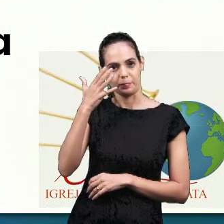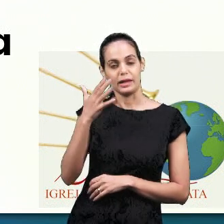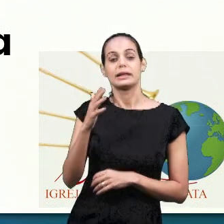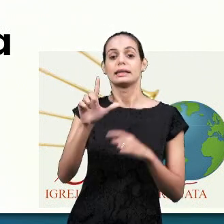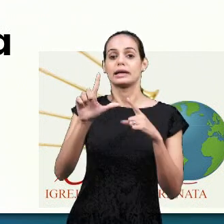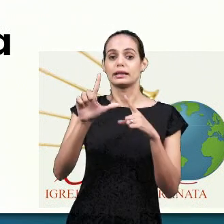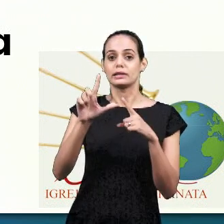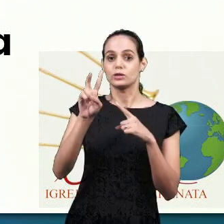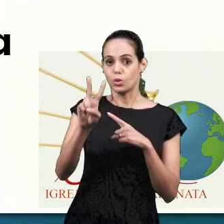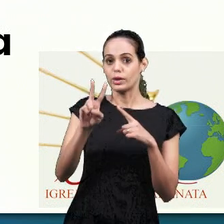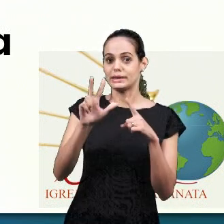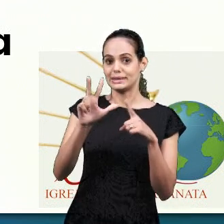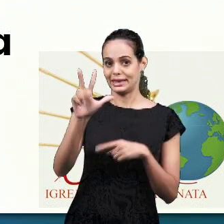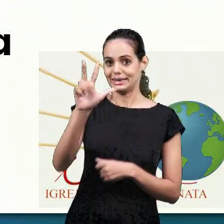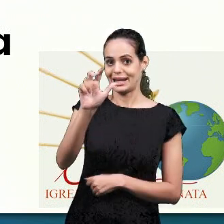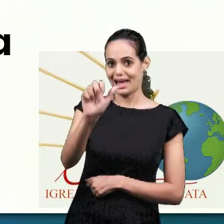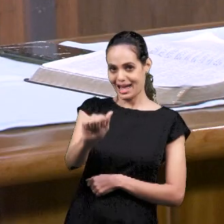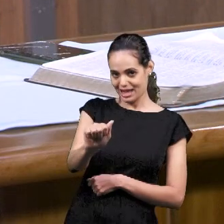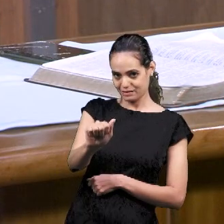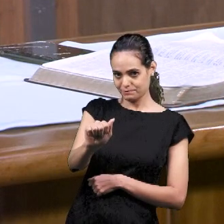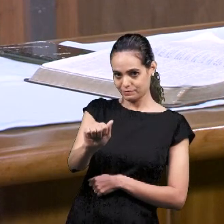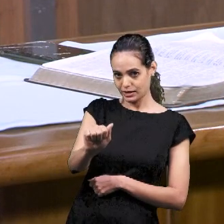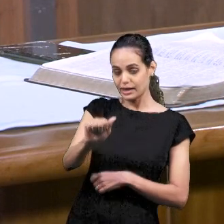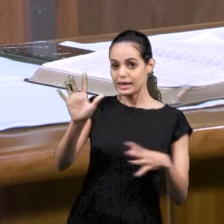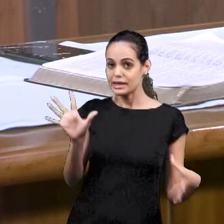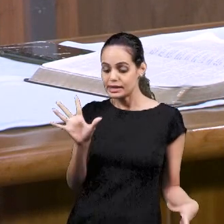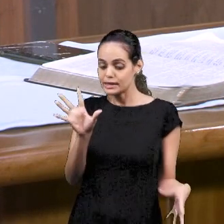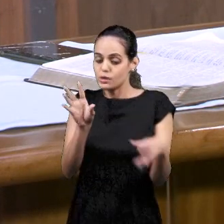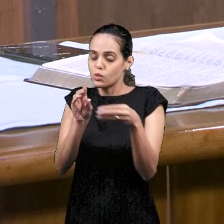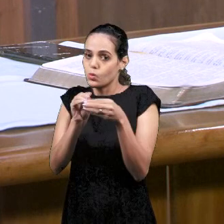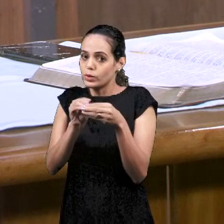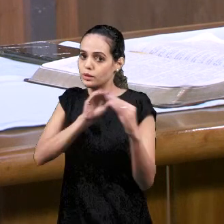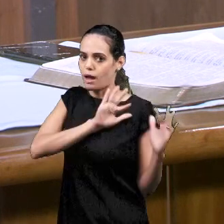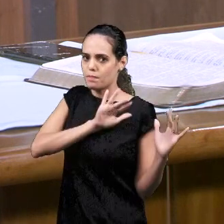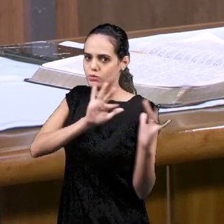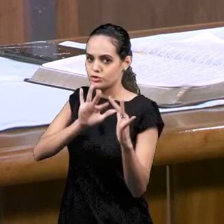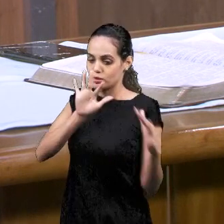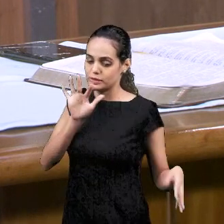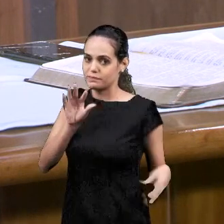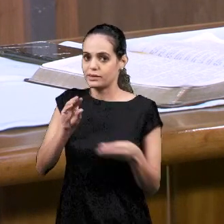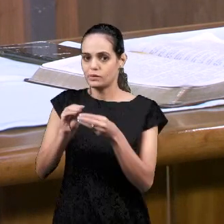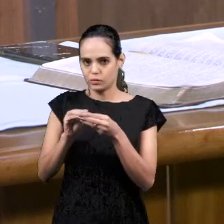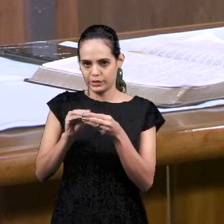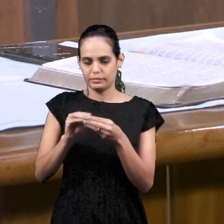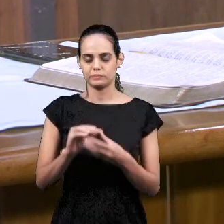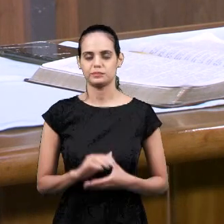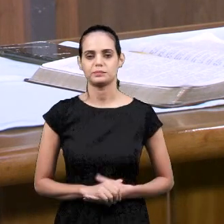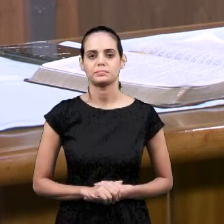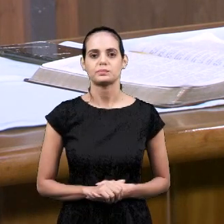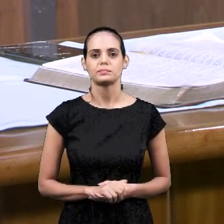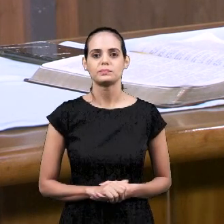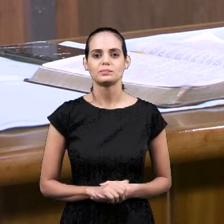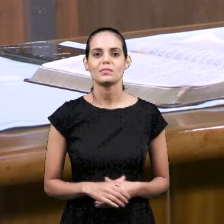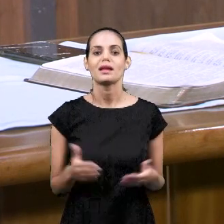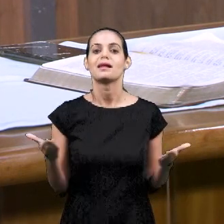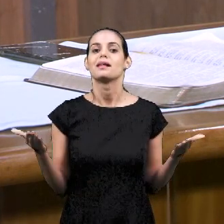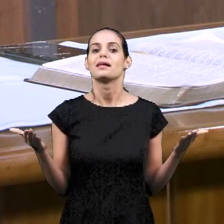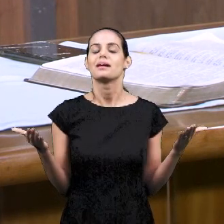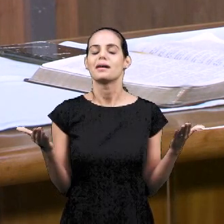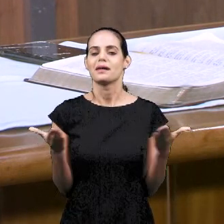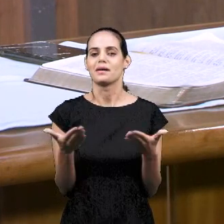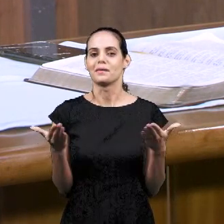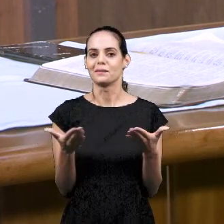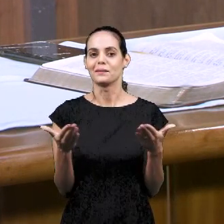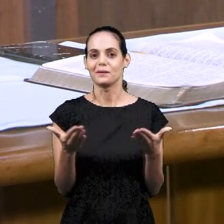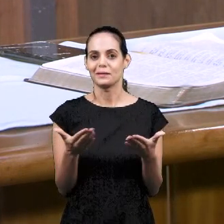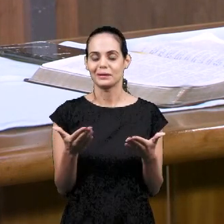question 2a et rajouter la foule. Très bien. Cette première maintenant, nous allons dédier la réponse